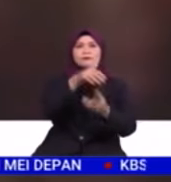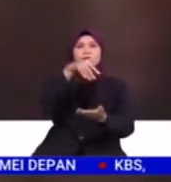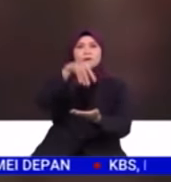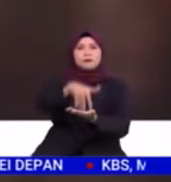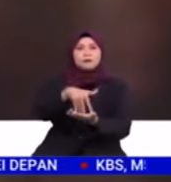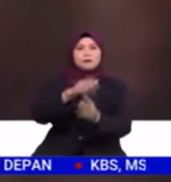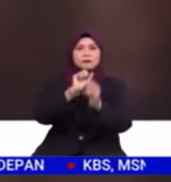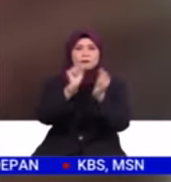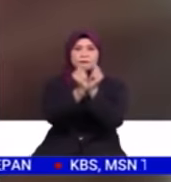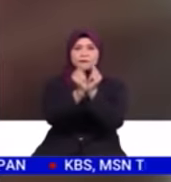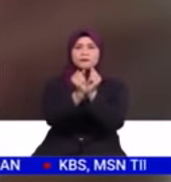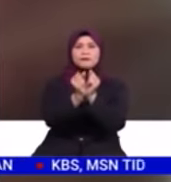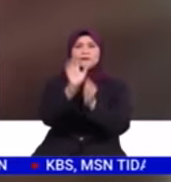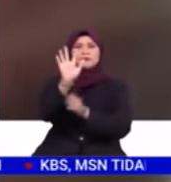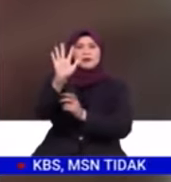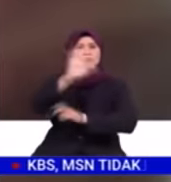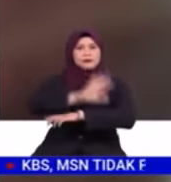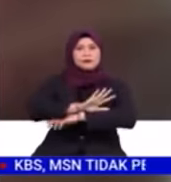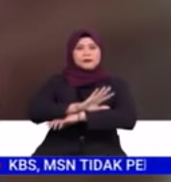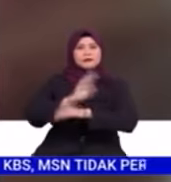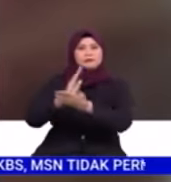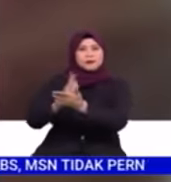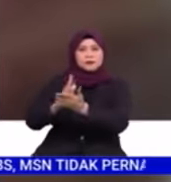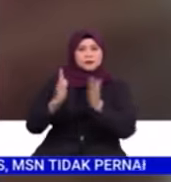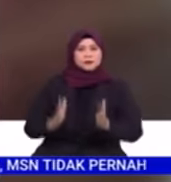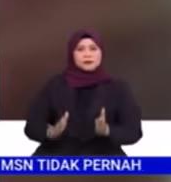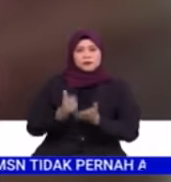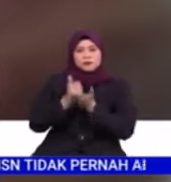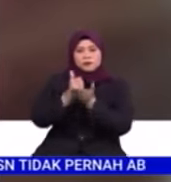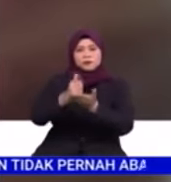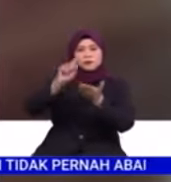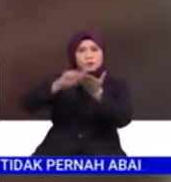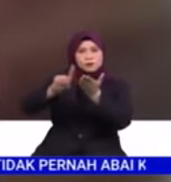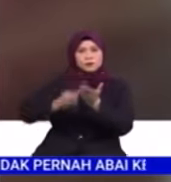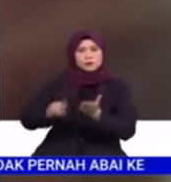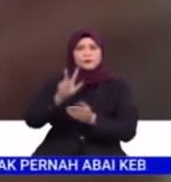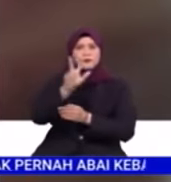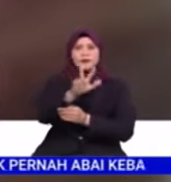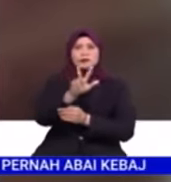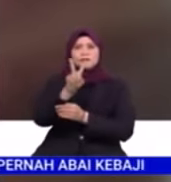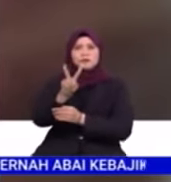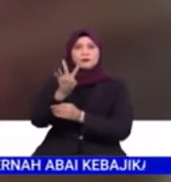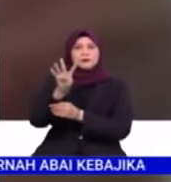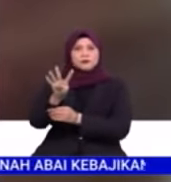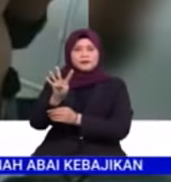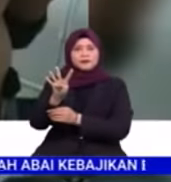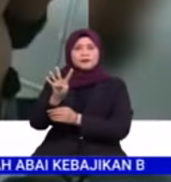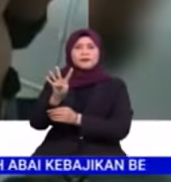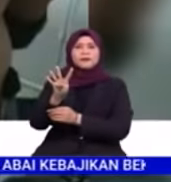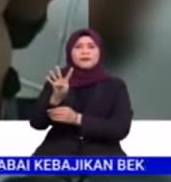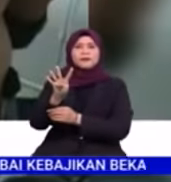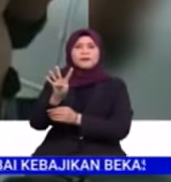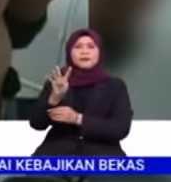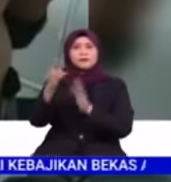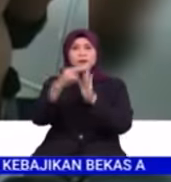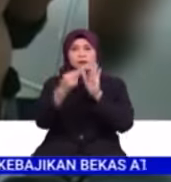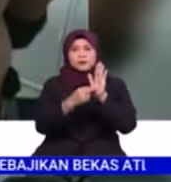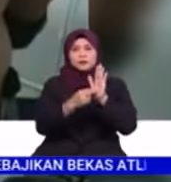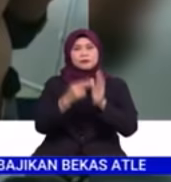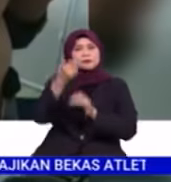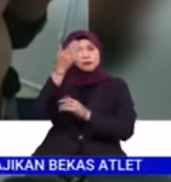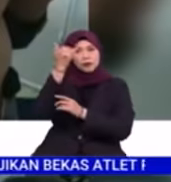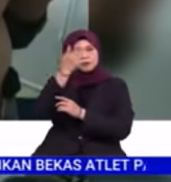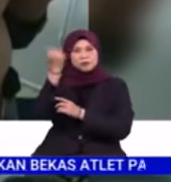sehingga kami sini terhadap Suspect ya Bagi membantu serta Tani cross-section 324 kanun keseksaan karena